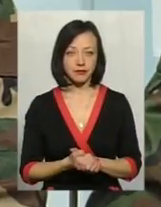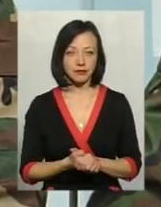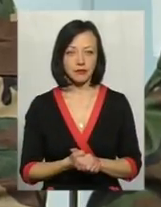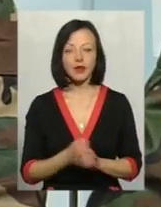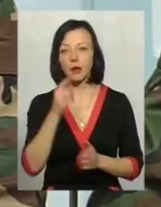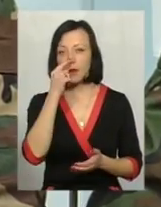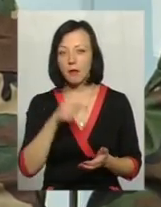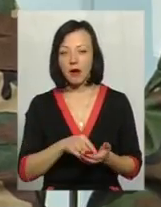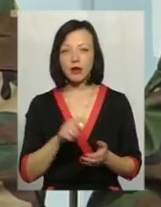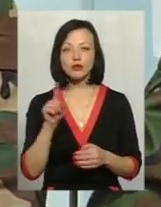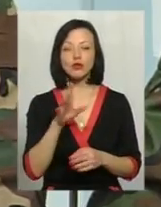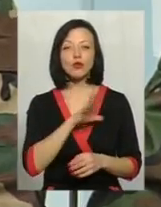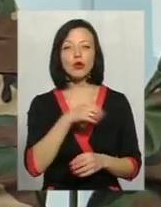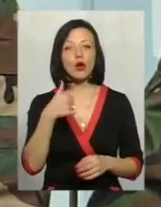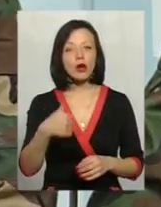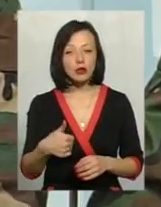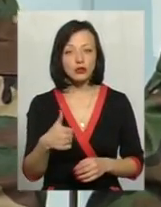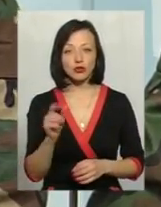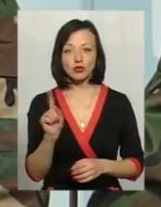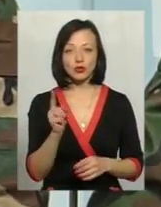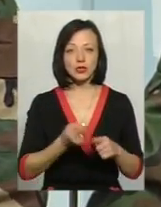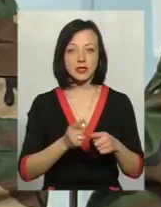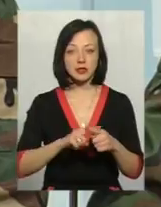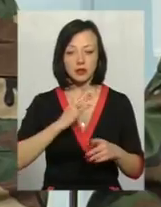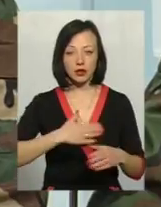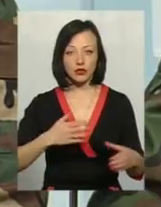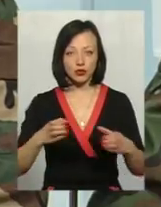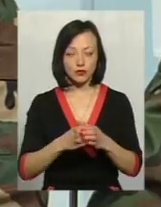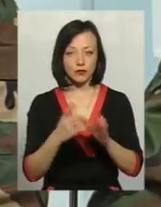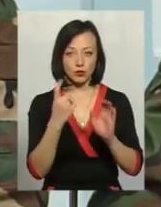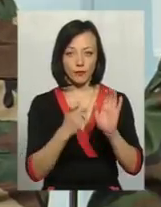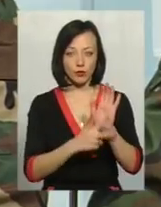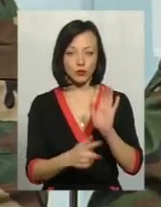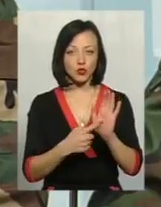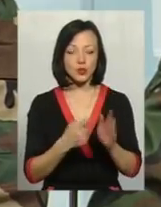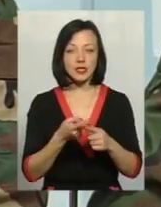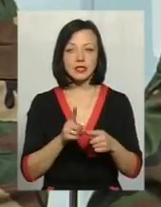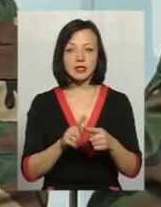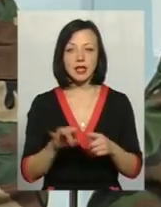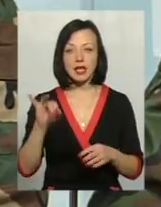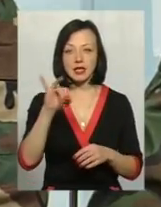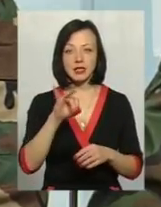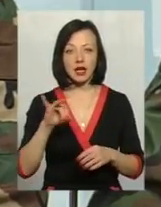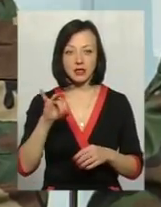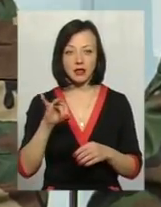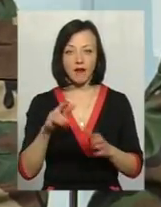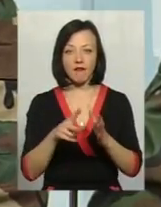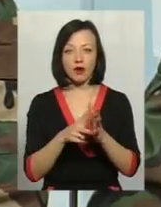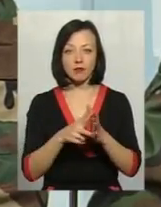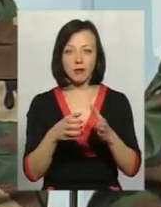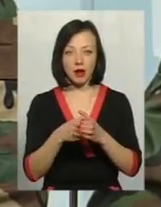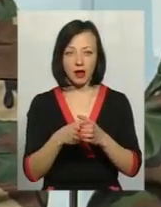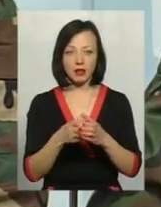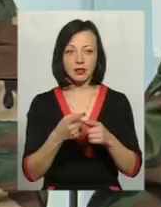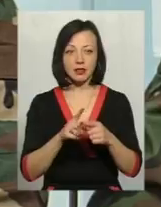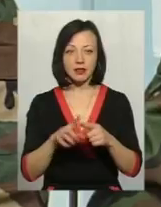Ну, попали, що було хорошо, що цей наш загін 186-й, це Ізяславська 8-ма бригада, це від неї